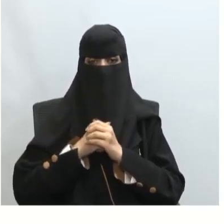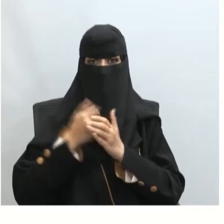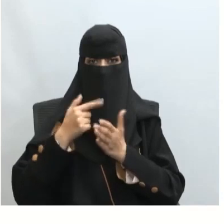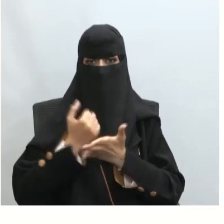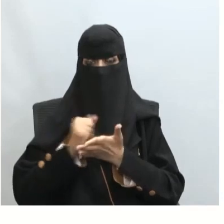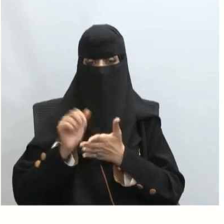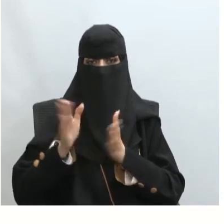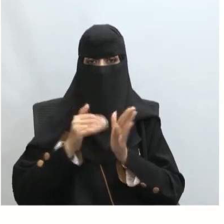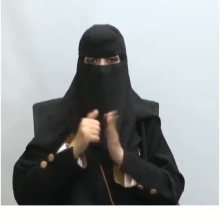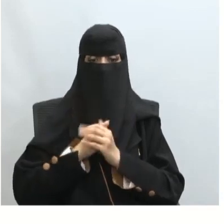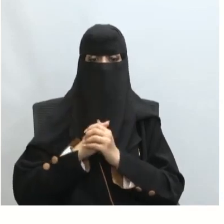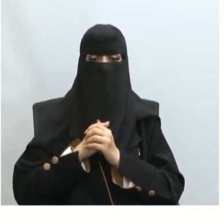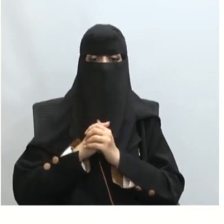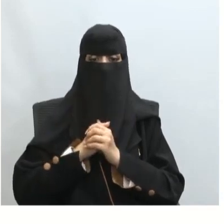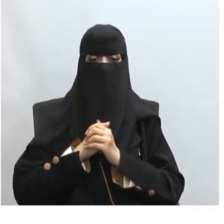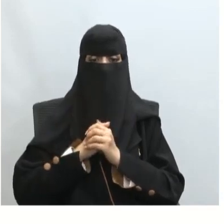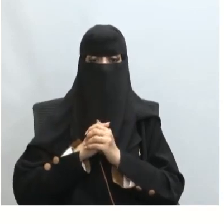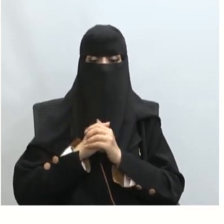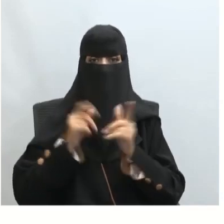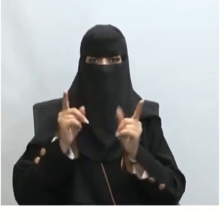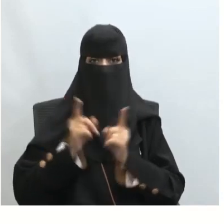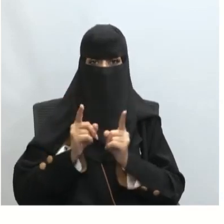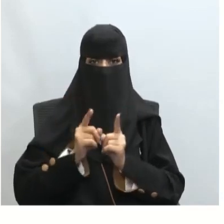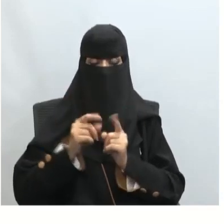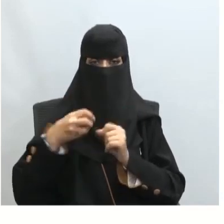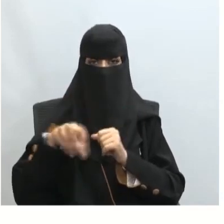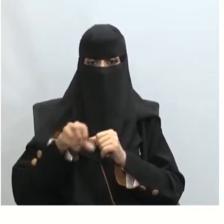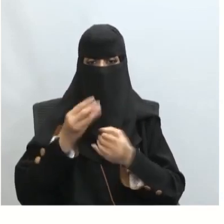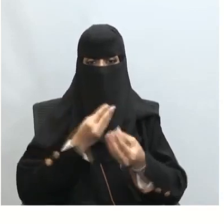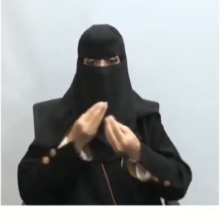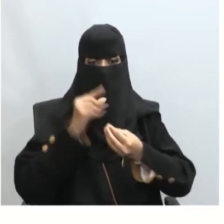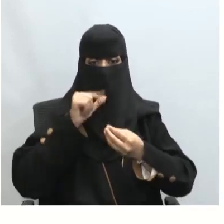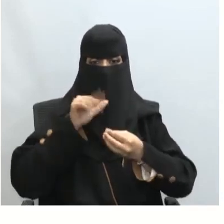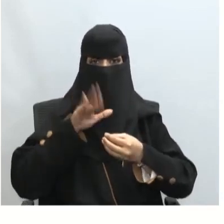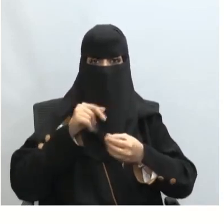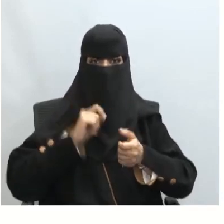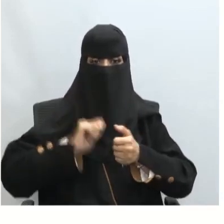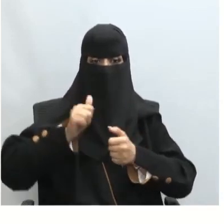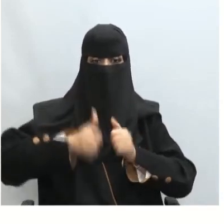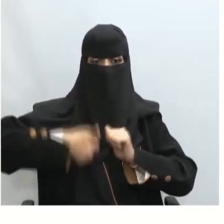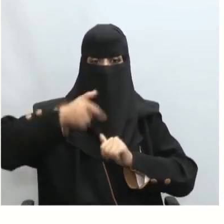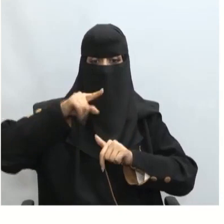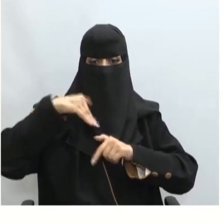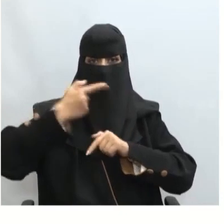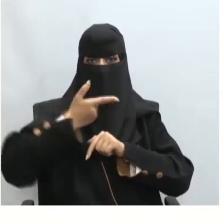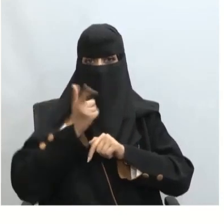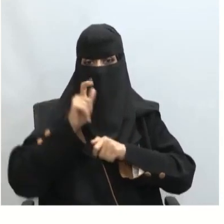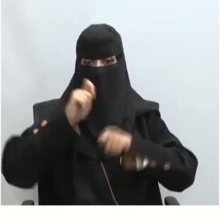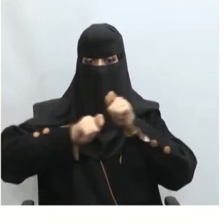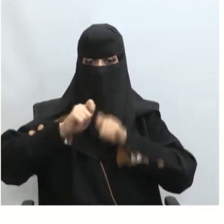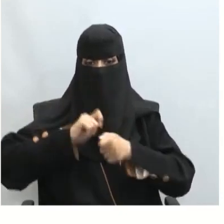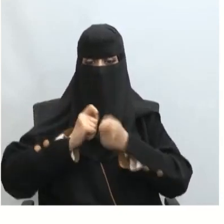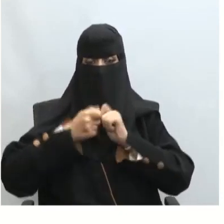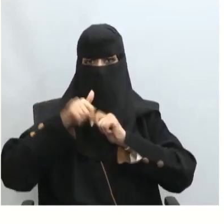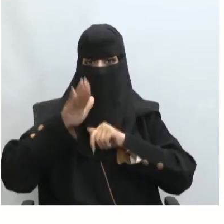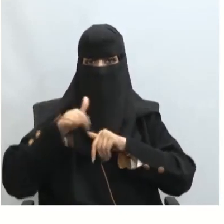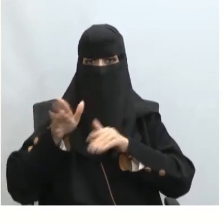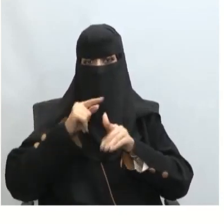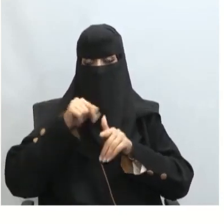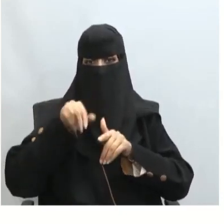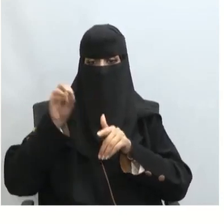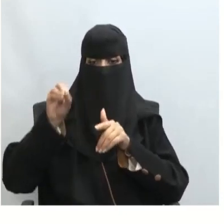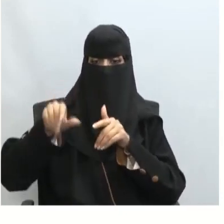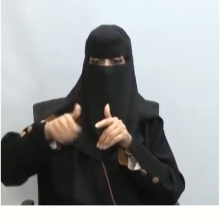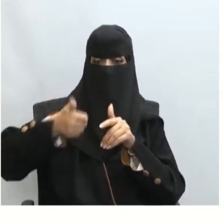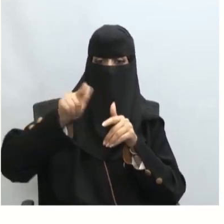اذا حذف حدد نوع التفاعل العضوي العضوي الذي يحقق افضل ناتج لكل عمليه تحويل من هاليد